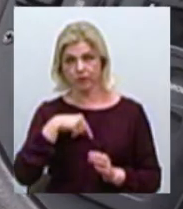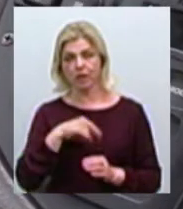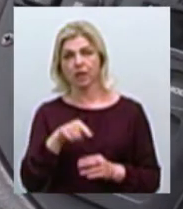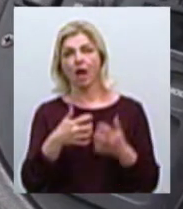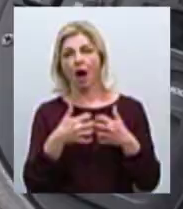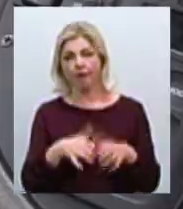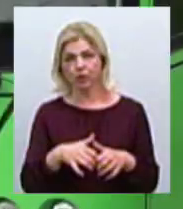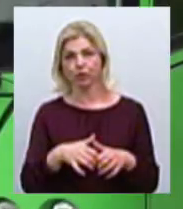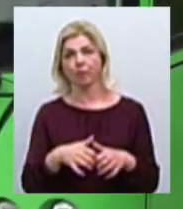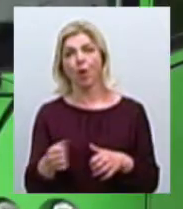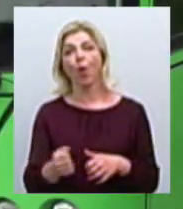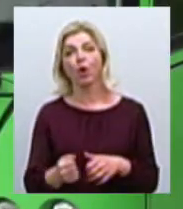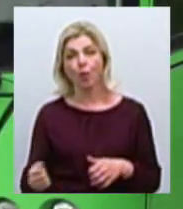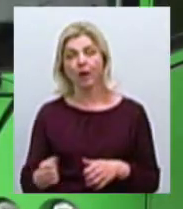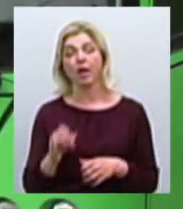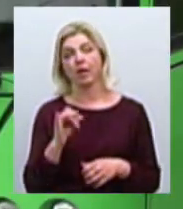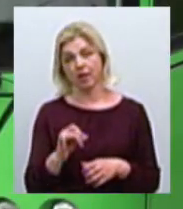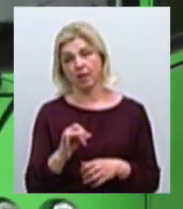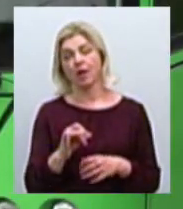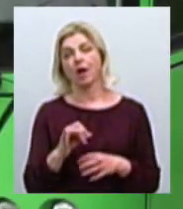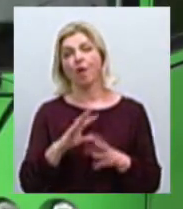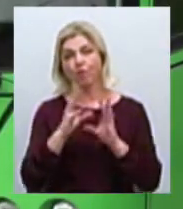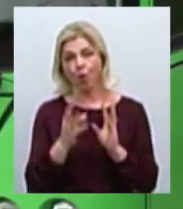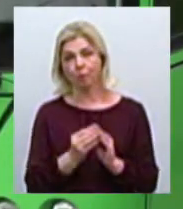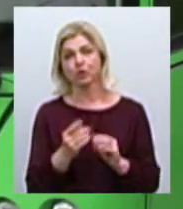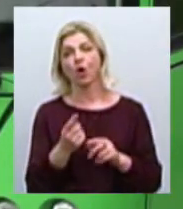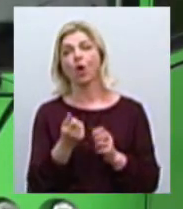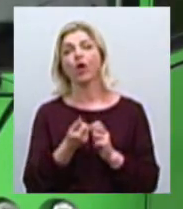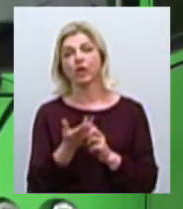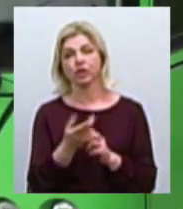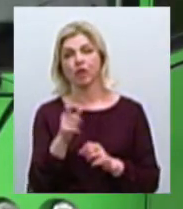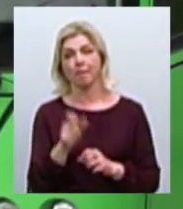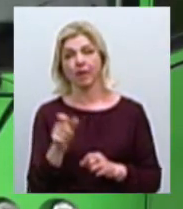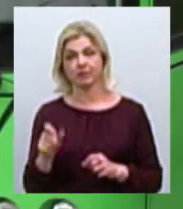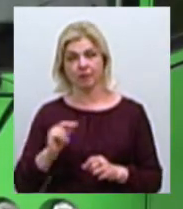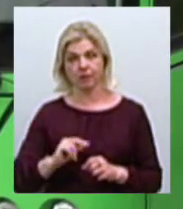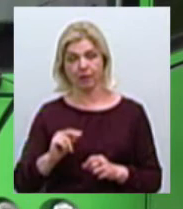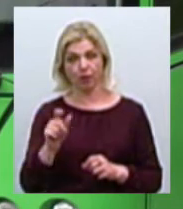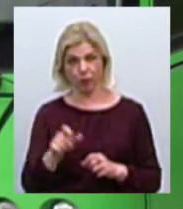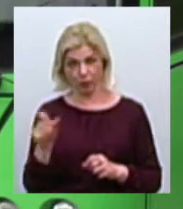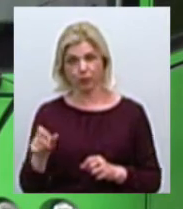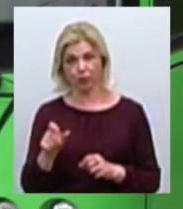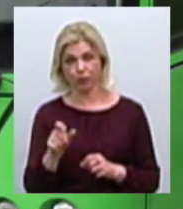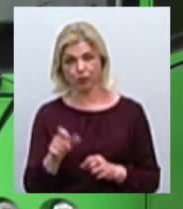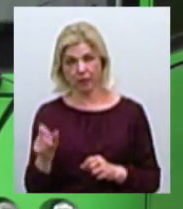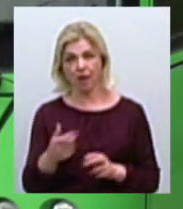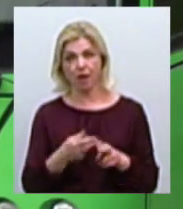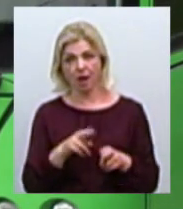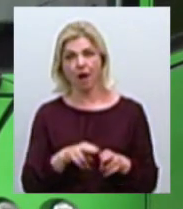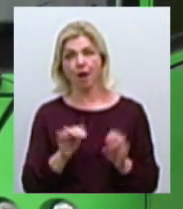автоматичною коробкою передач. Загальна чисельність пасажирів у автобусі, яка